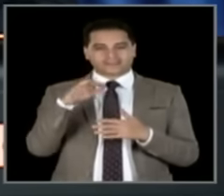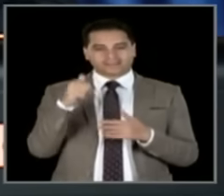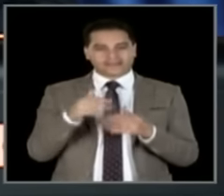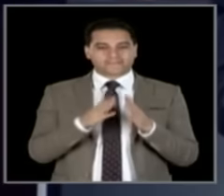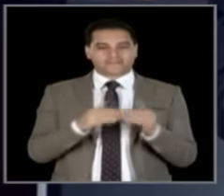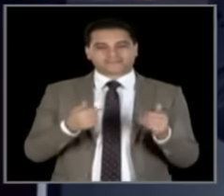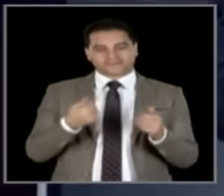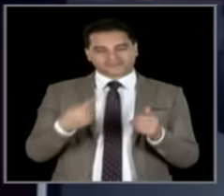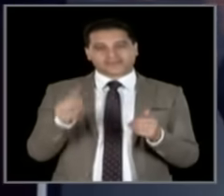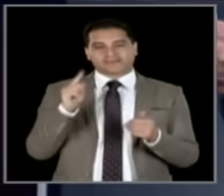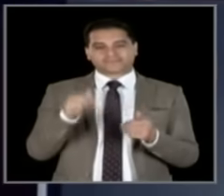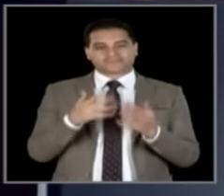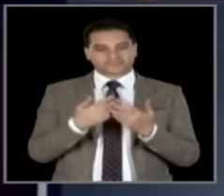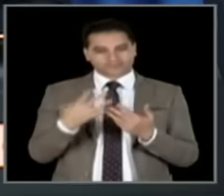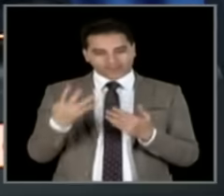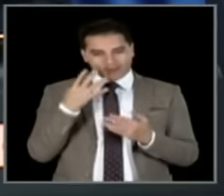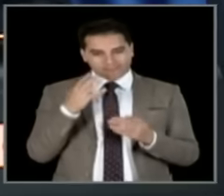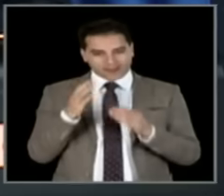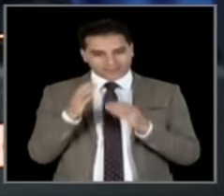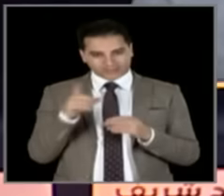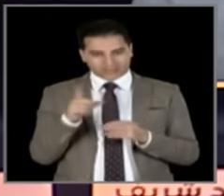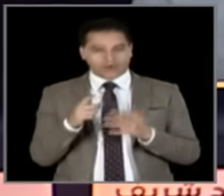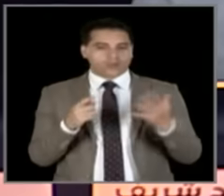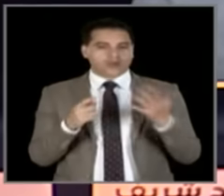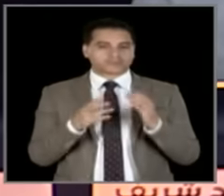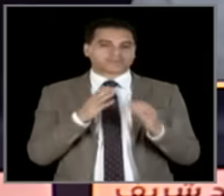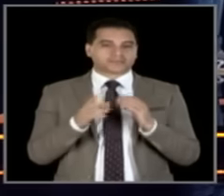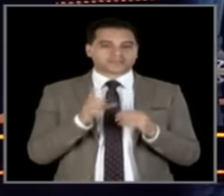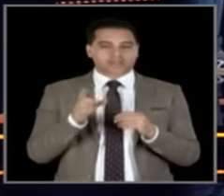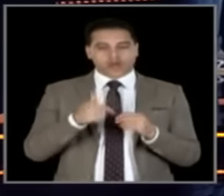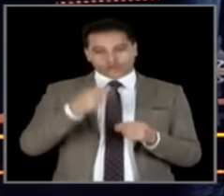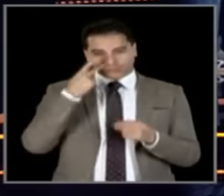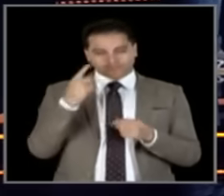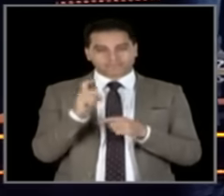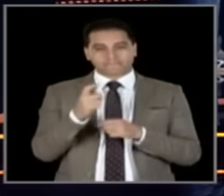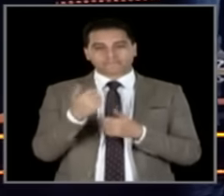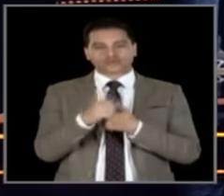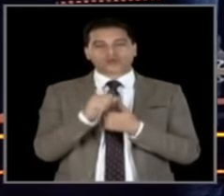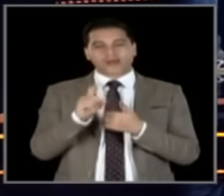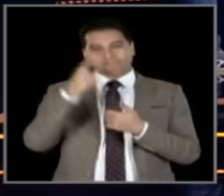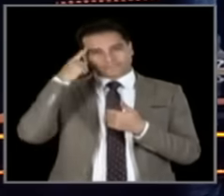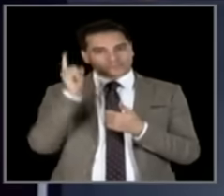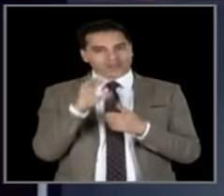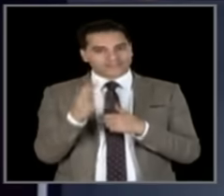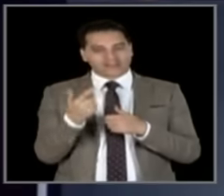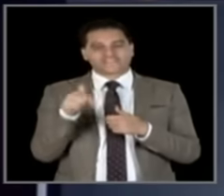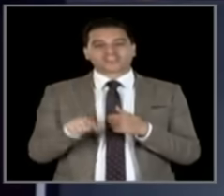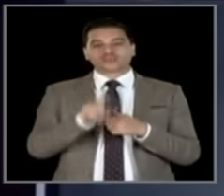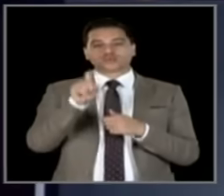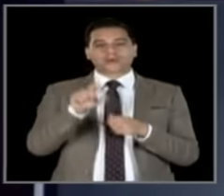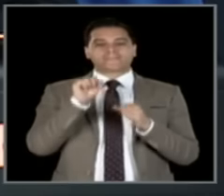الحمد لله. تمام، أربع إجابات صح وخمس إجابات صح. تعال نشوف الأسئلة اللي ما تجاوبتش.